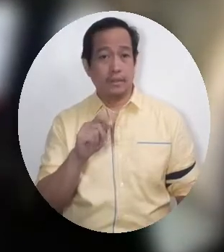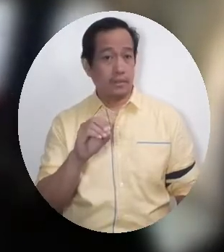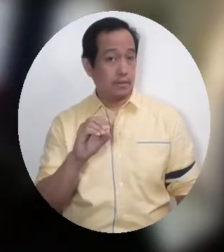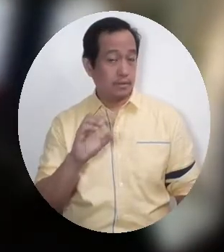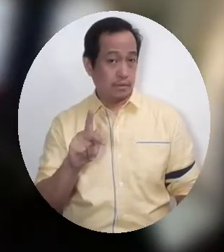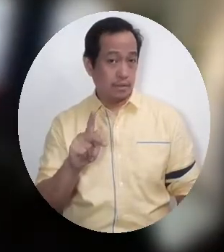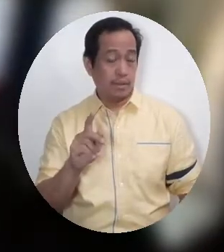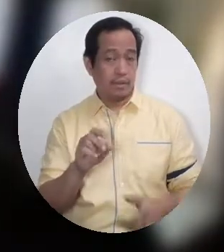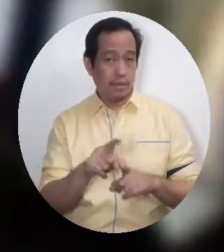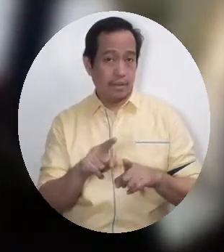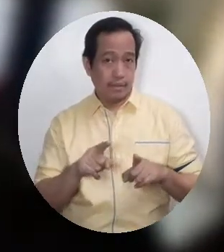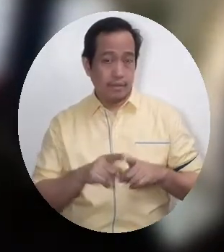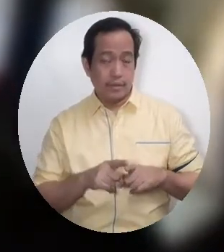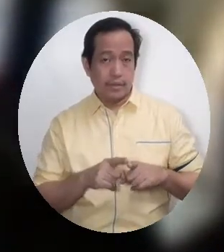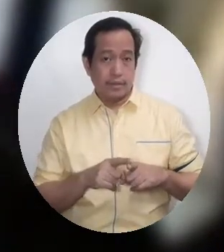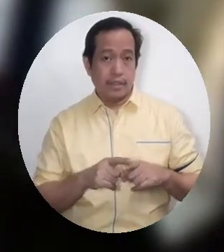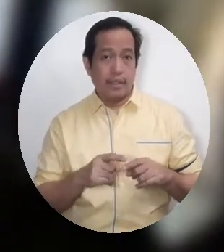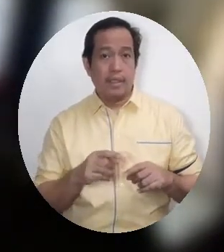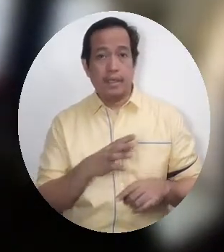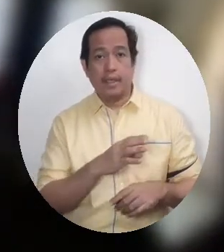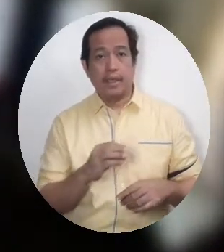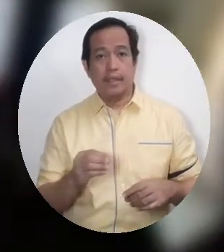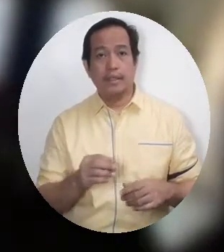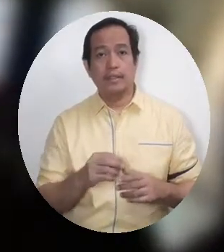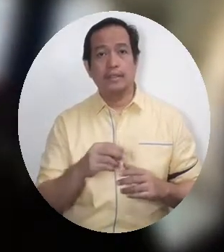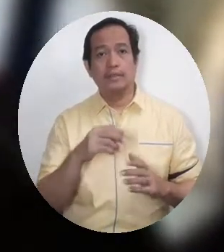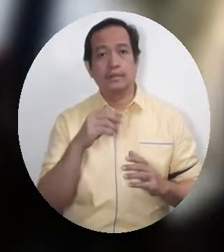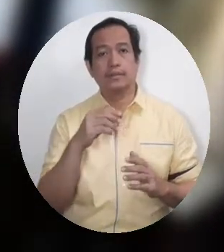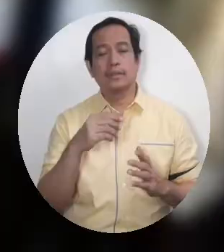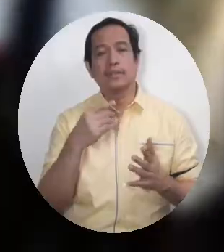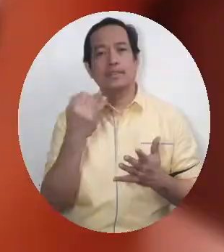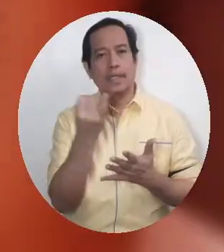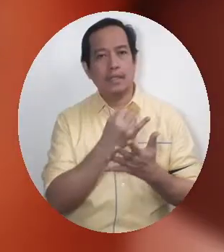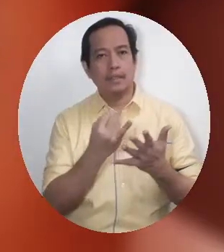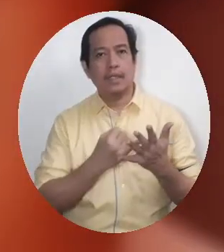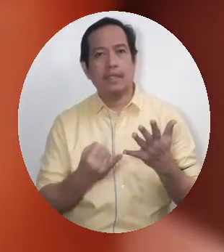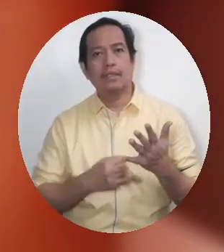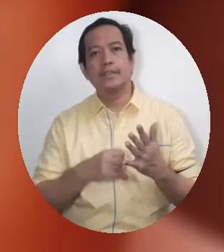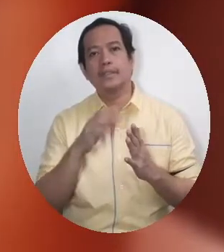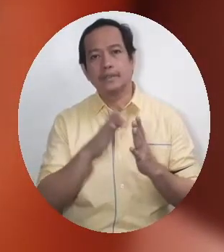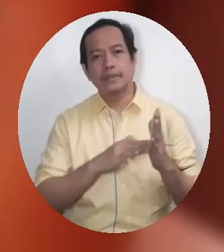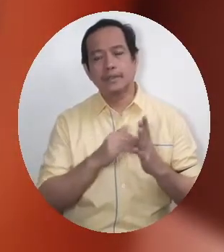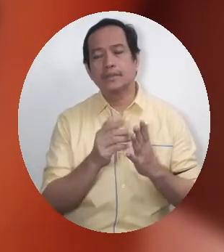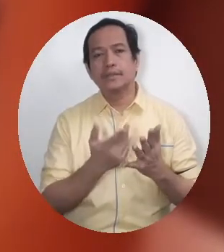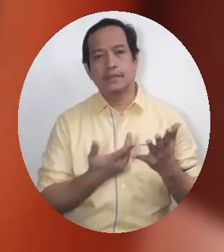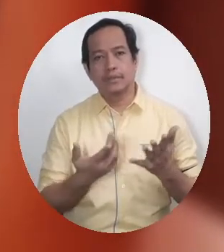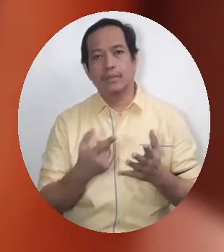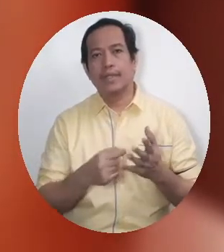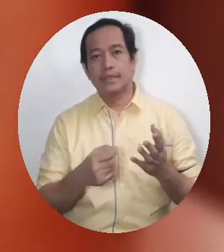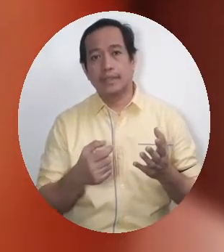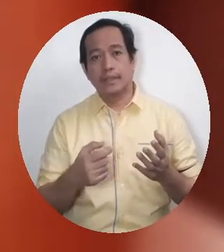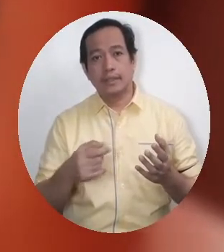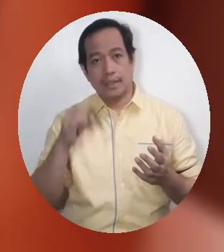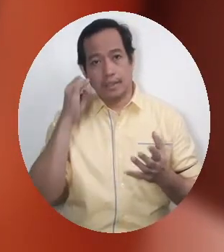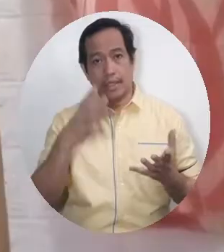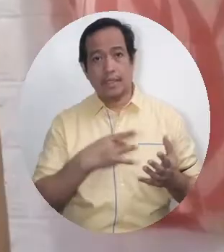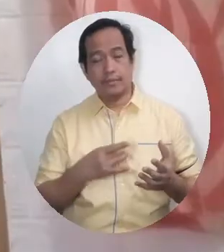TikTok, at yung kanya pong nagko-color, yan po yung mga gusto niyang gawin.